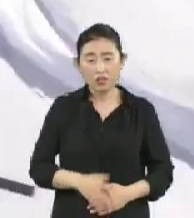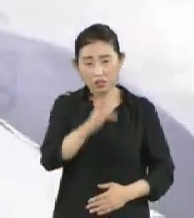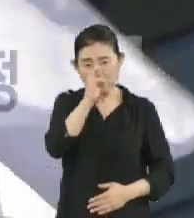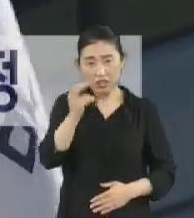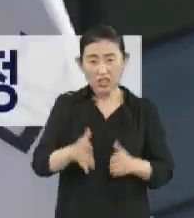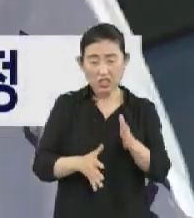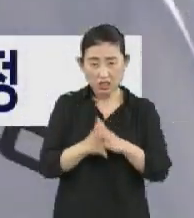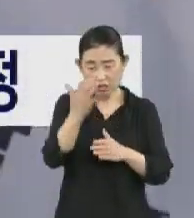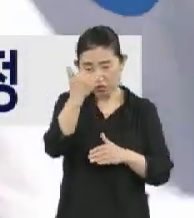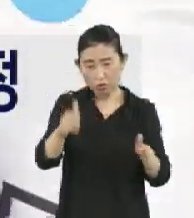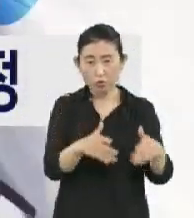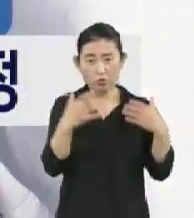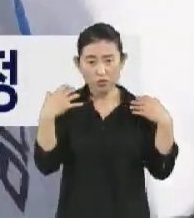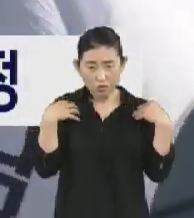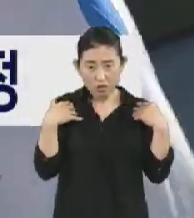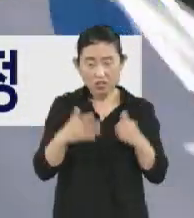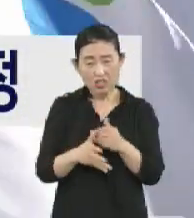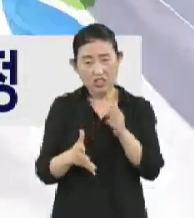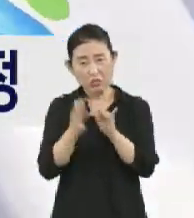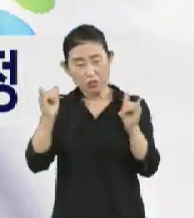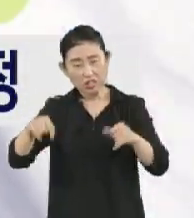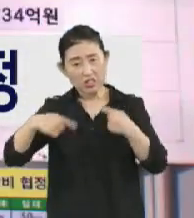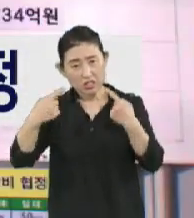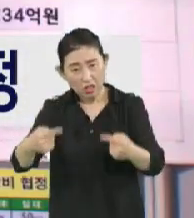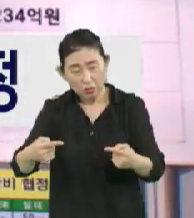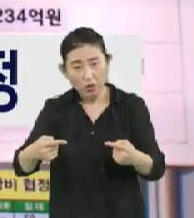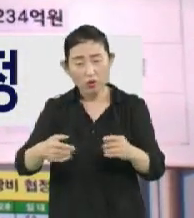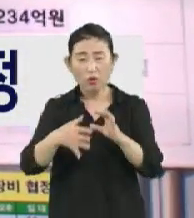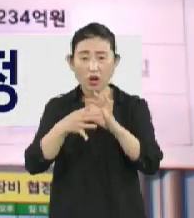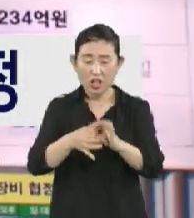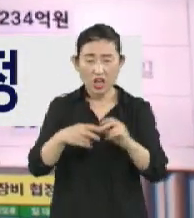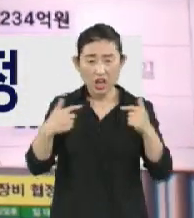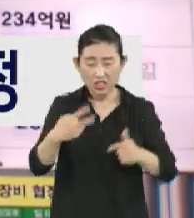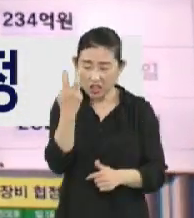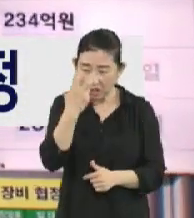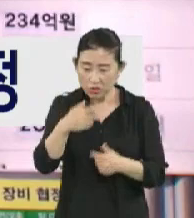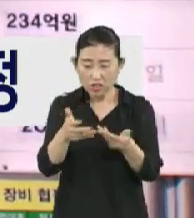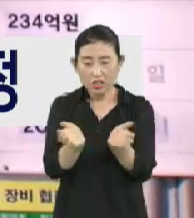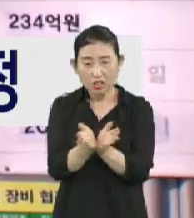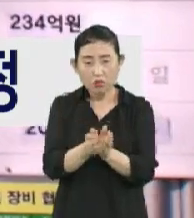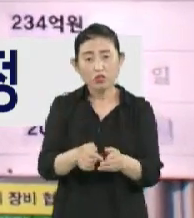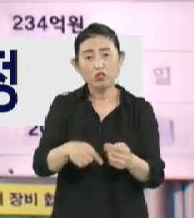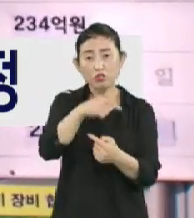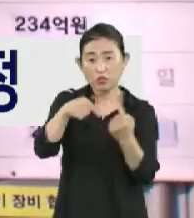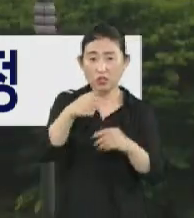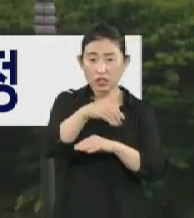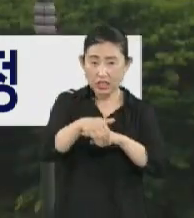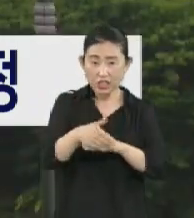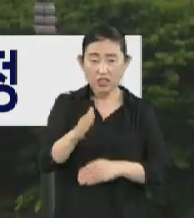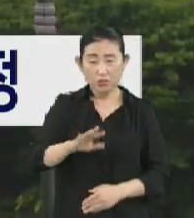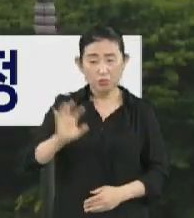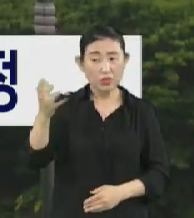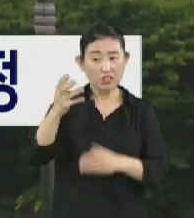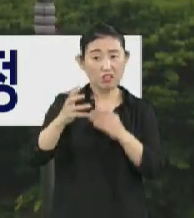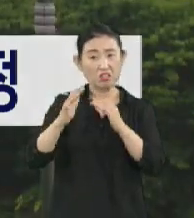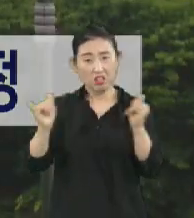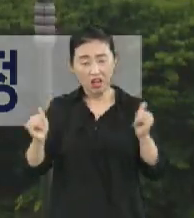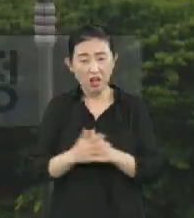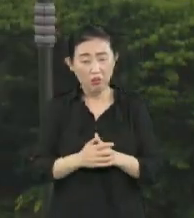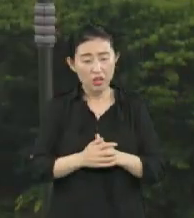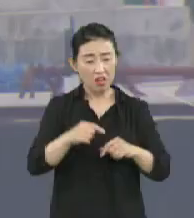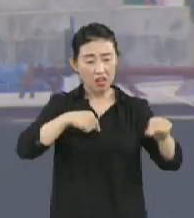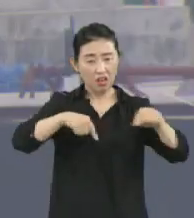충남도는 산폐장 건설 과정에 시민들이 참여하는 등 상시 감시팀을 운영하기로 했지만 반대 주민들은